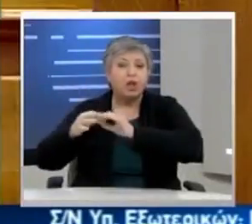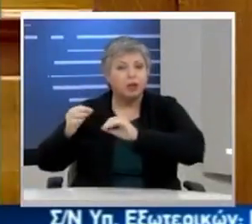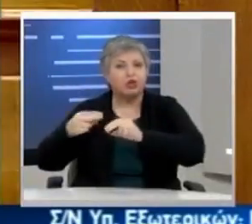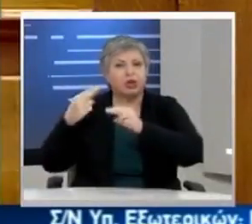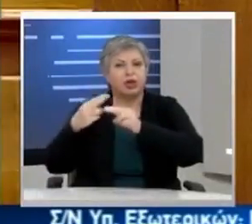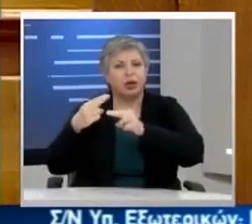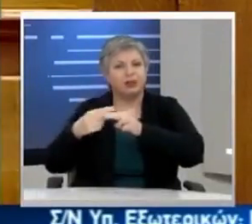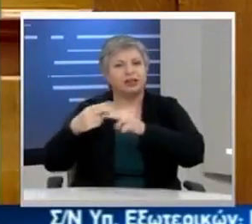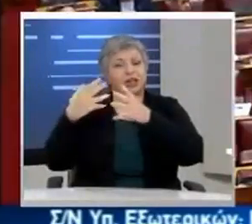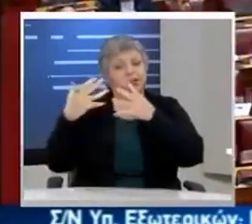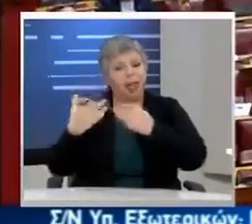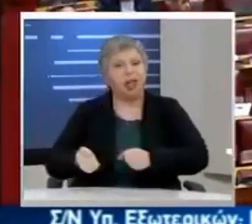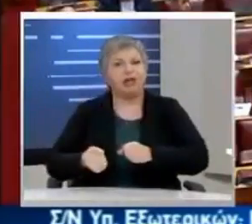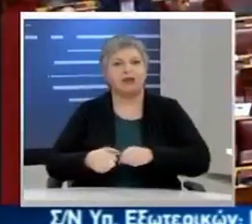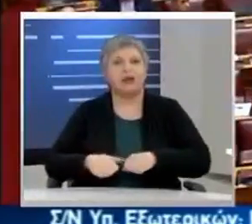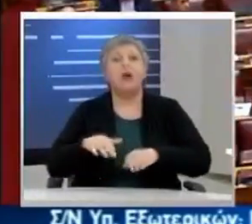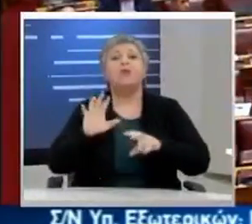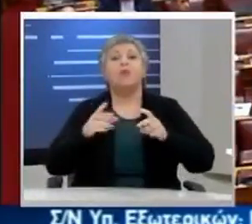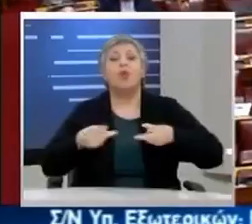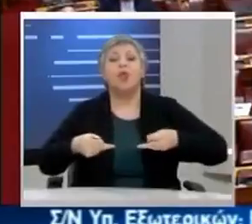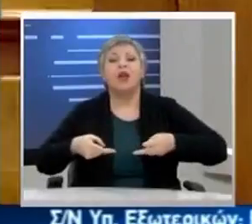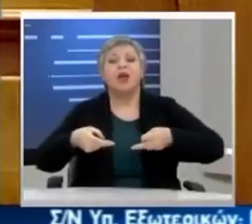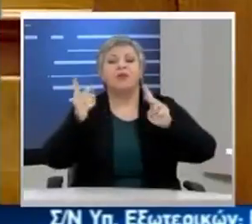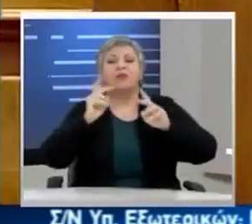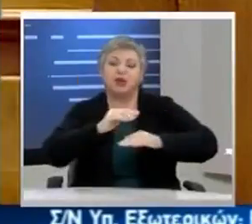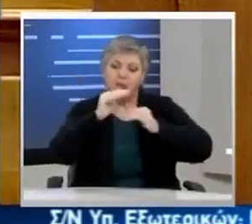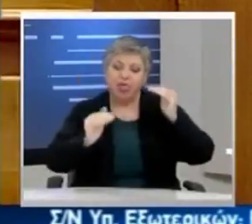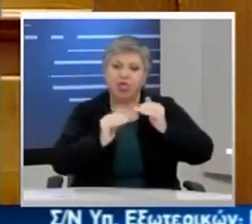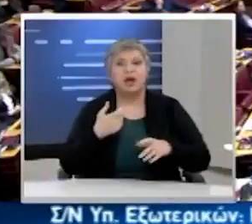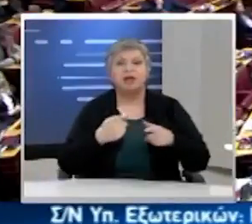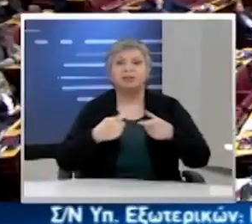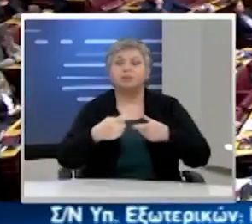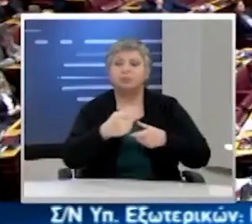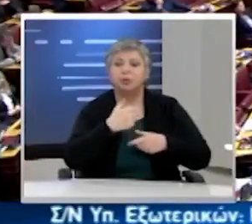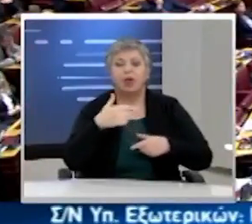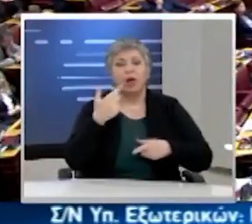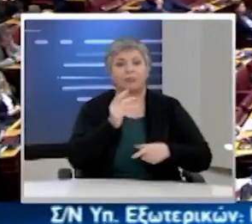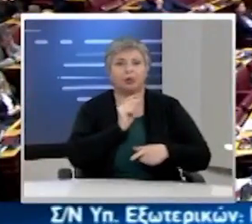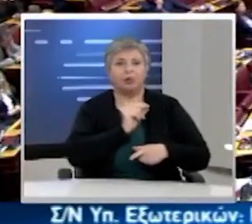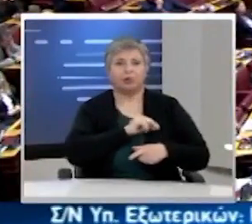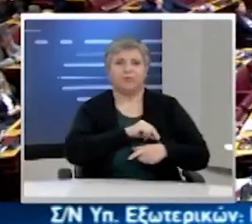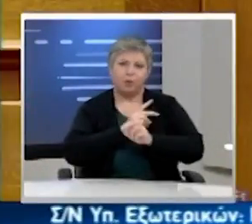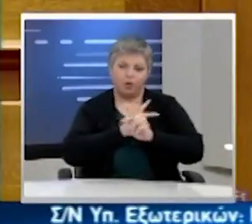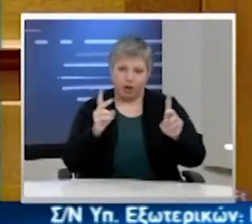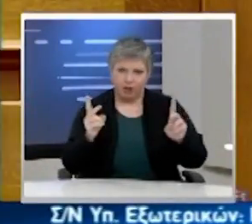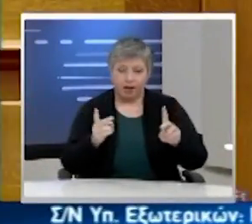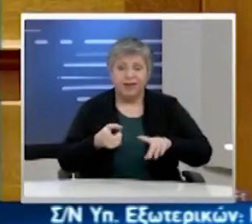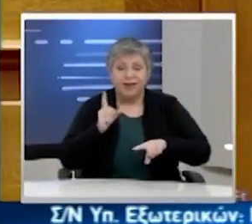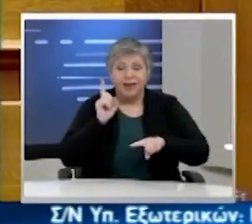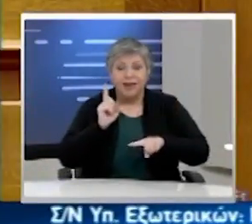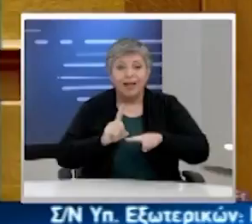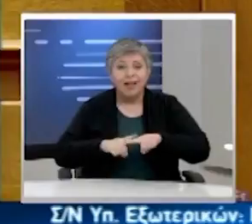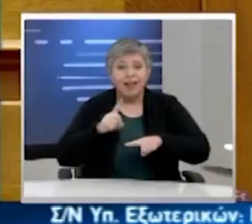на Балканах. Наши истории, наши ценности не позволяют нам быть аутсайдером международных событий».